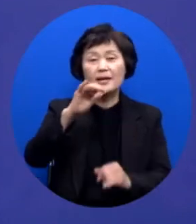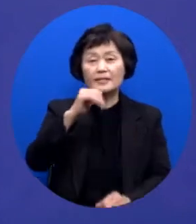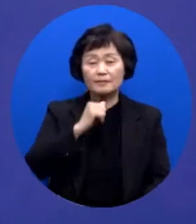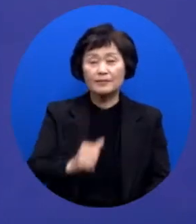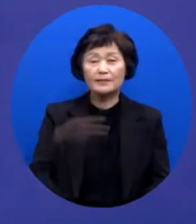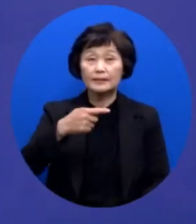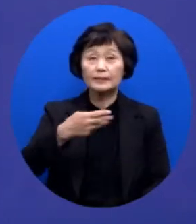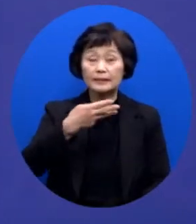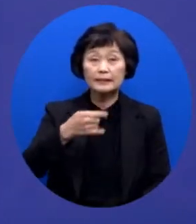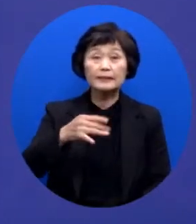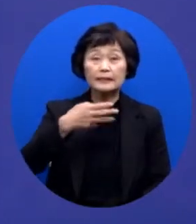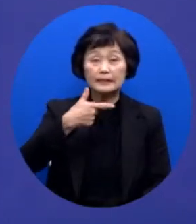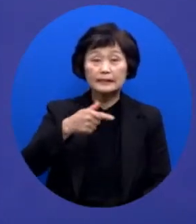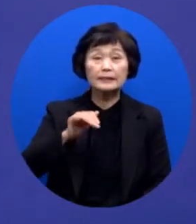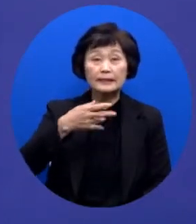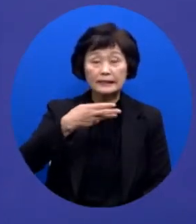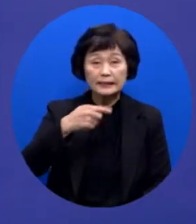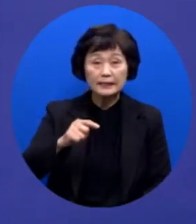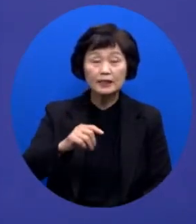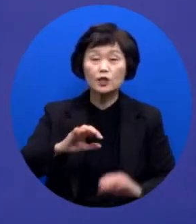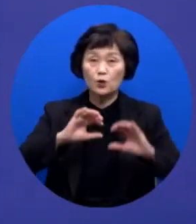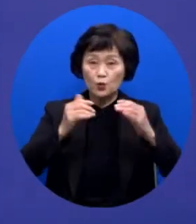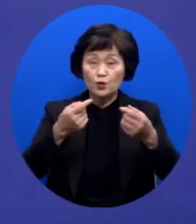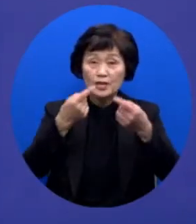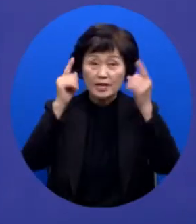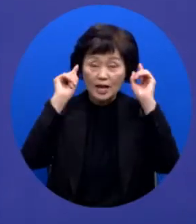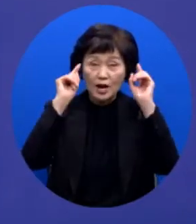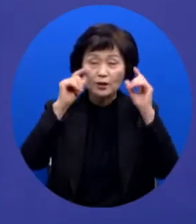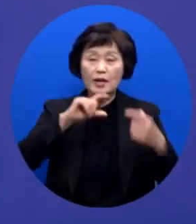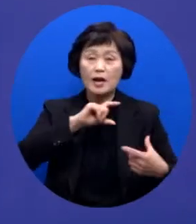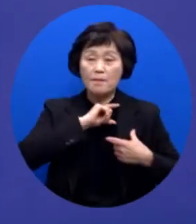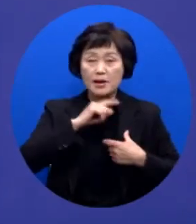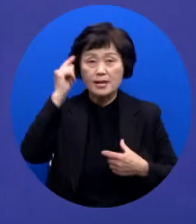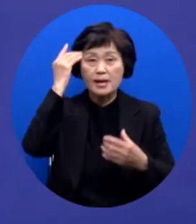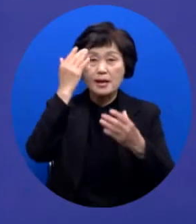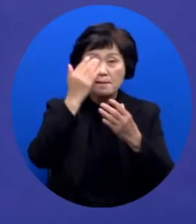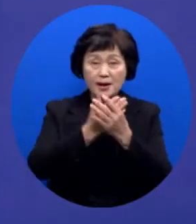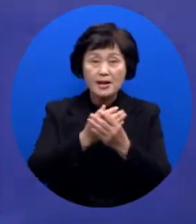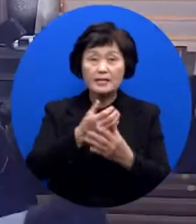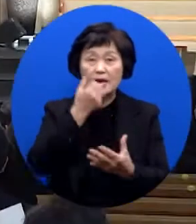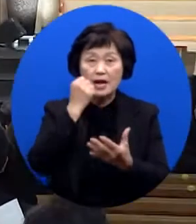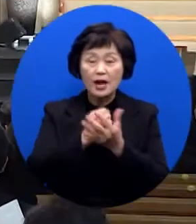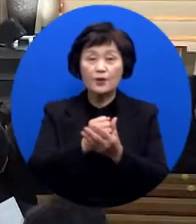트리니티 국제대학교가 명예박사 학위 수여식을 갖고 감사 예배를 드렸습니다.